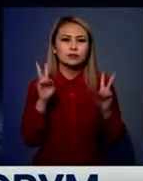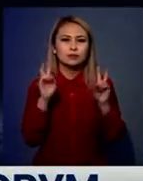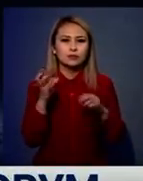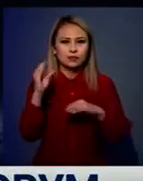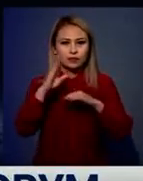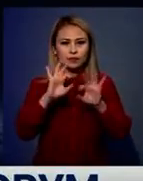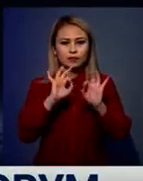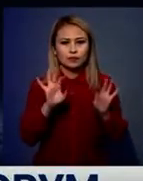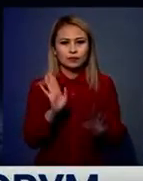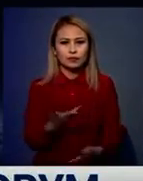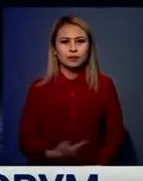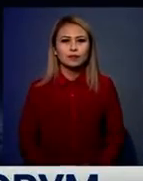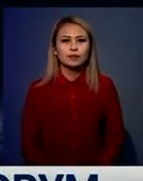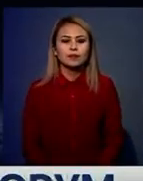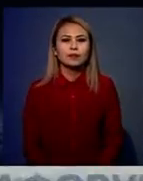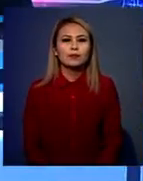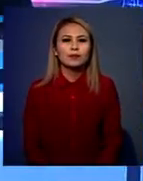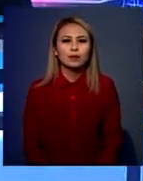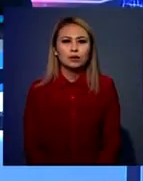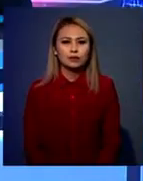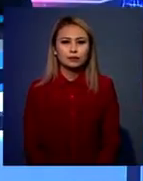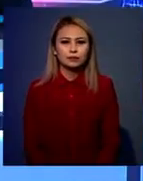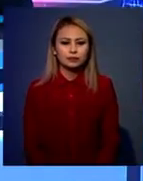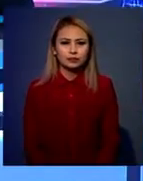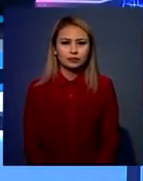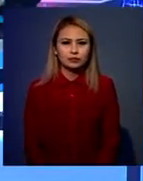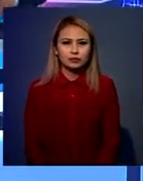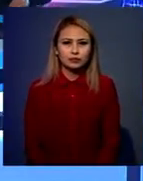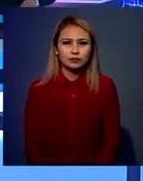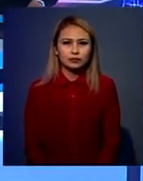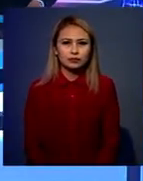кешкі жаңалықтарда айтатын боламыз. Студия. Рахмет, Аршын.